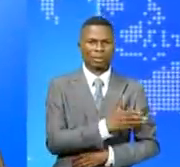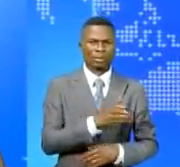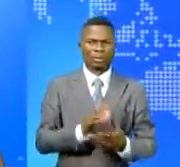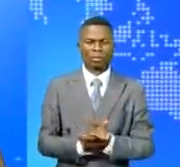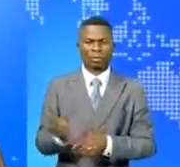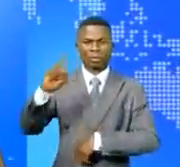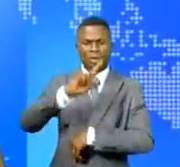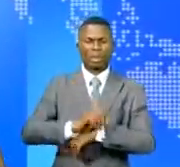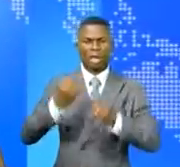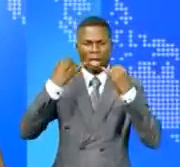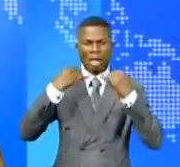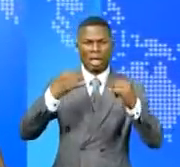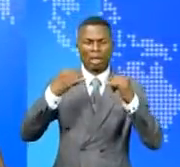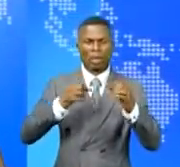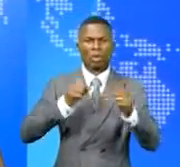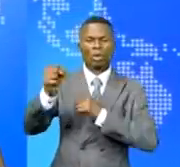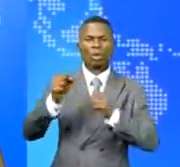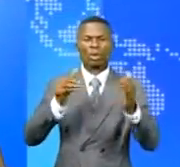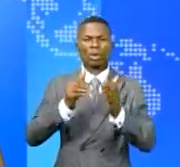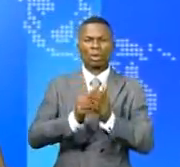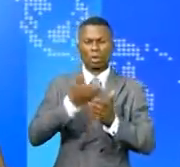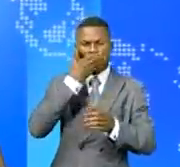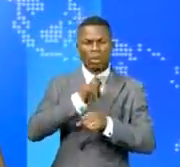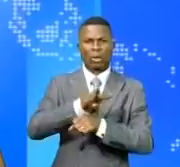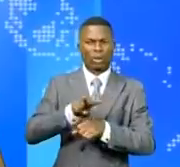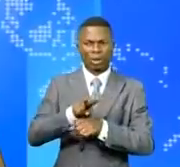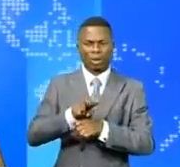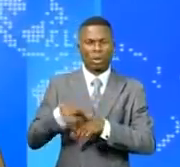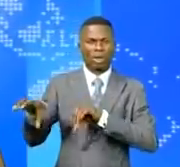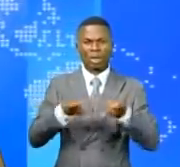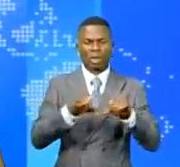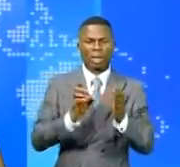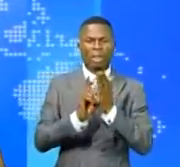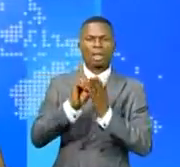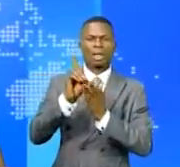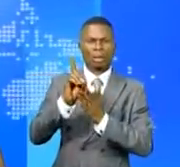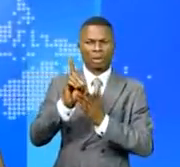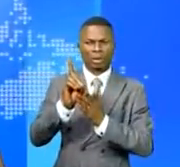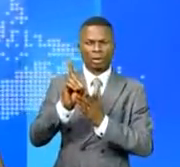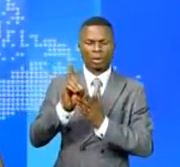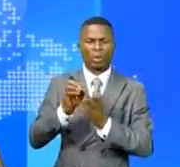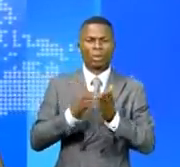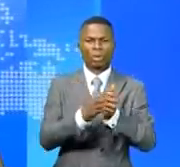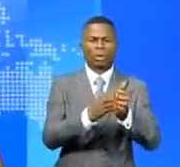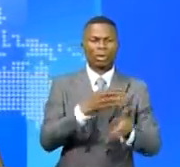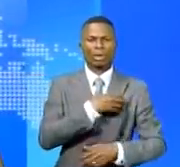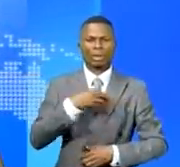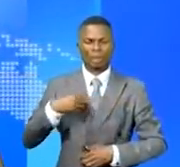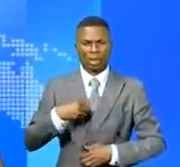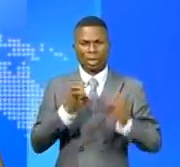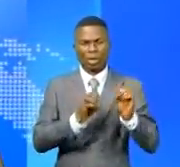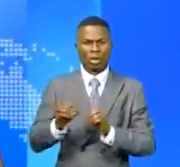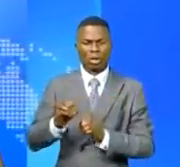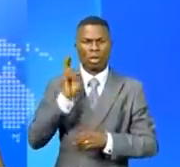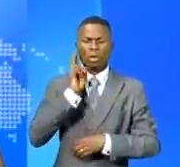Une journée d'information sur la lutte contre la COVID-19, les actions du développement, les leaderships féminins s'est tenue à